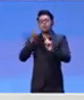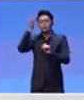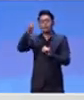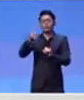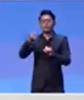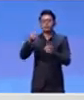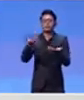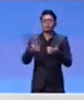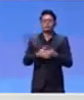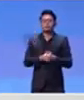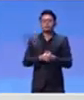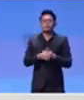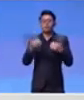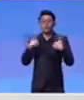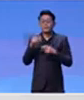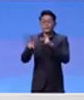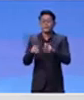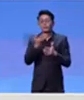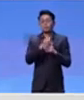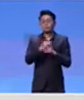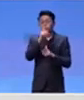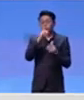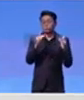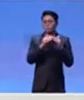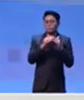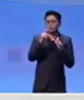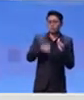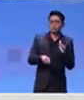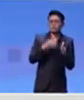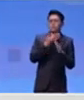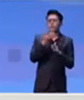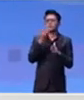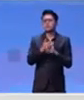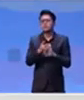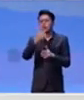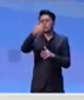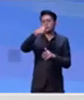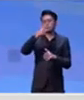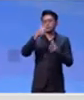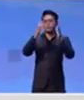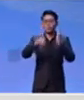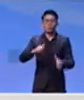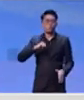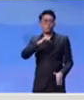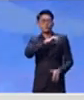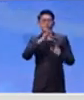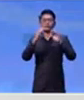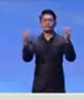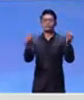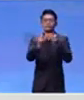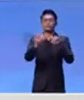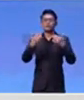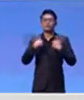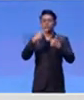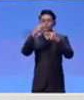kerana ada yang berkongsi sebuah rumah itu terpaksa dikongsi oleh 10 orang ahli keluarga, ada yang